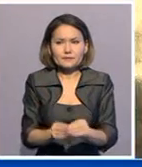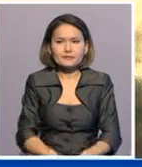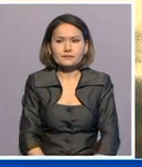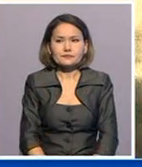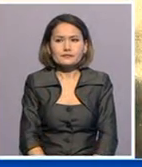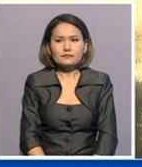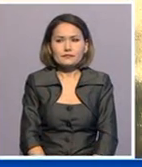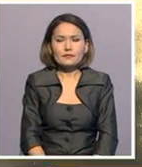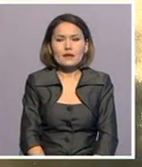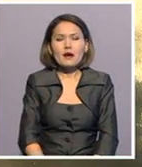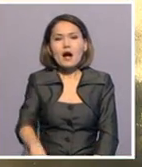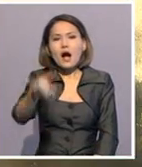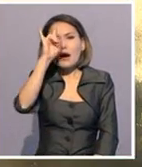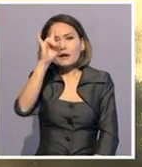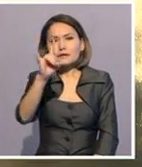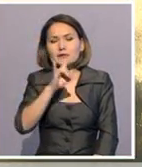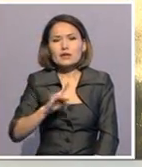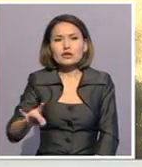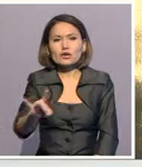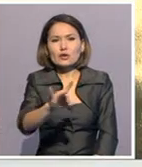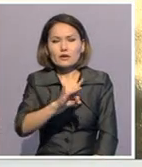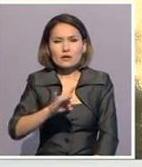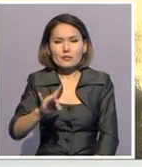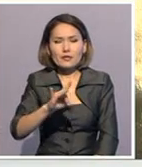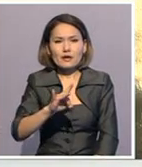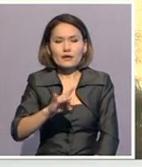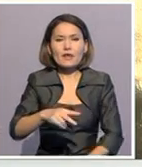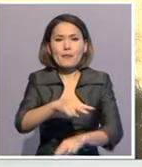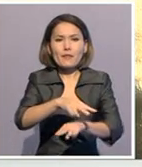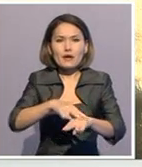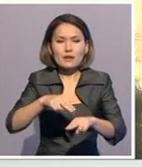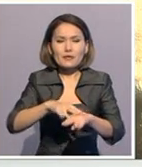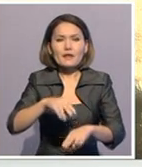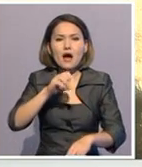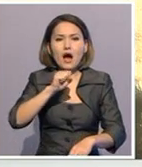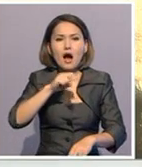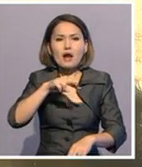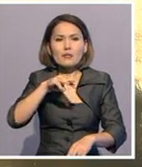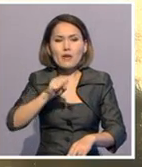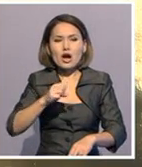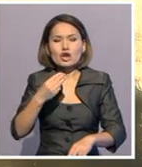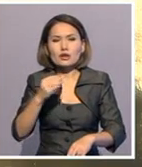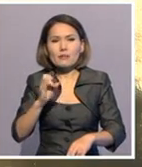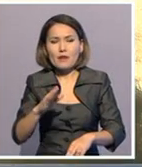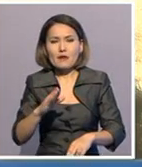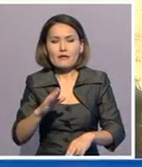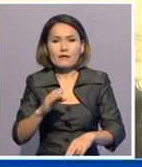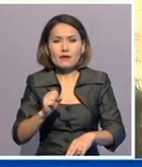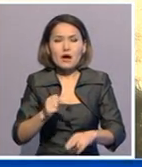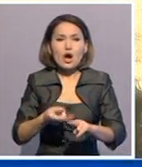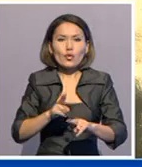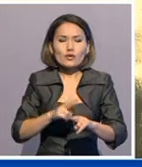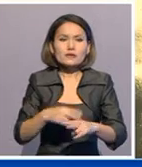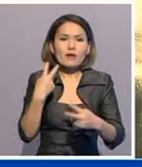Қазақстан Республикасының құқық қорғау органдары Алма Шалабаеваға қатысты алдын кесу шарасын Алматы қаласынан тыс шықпау